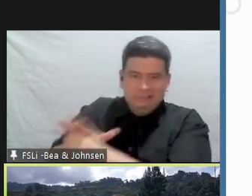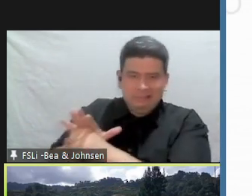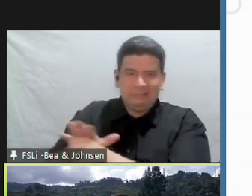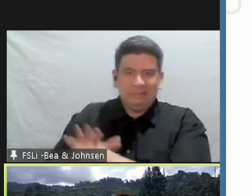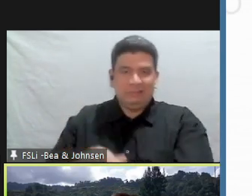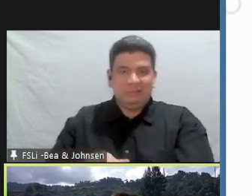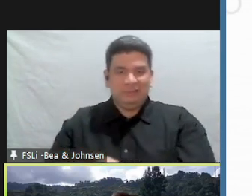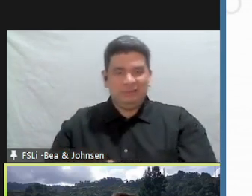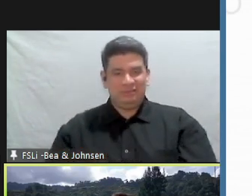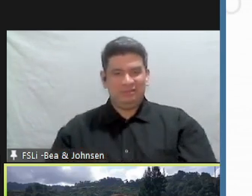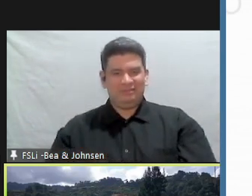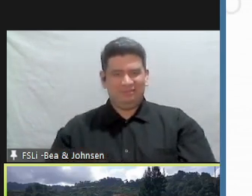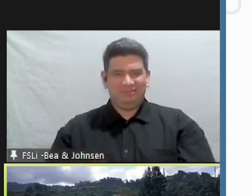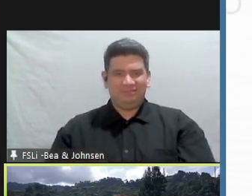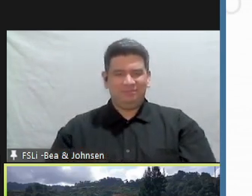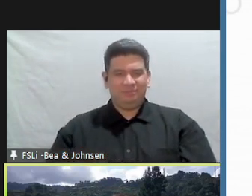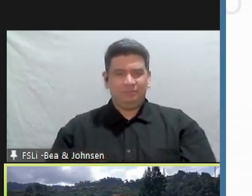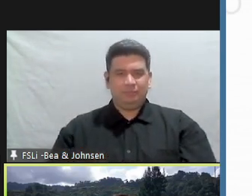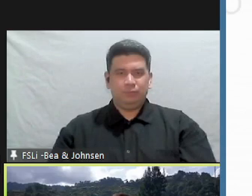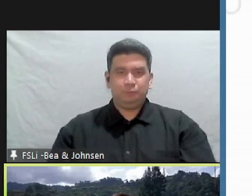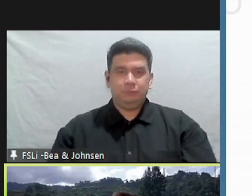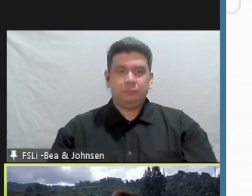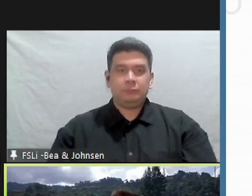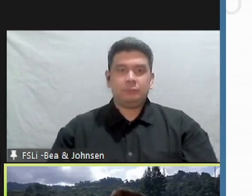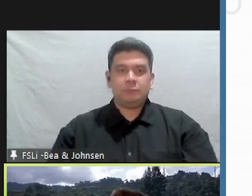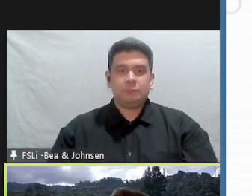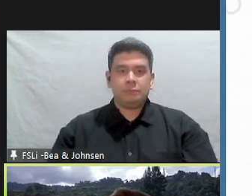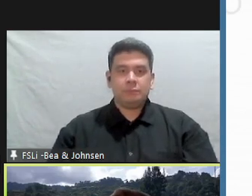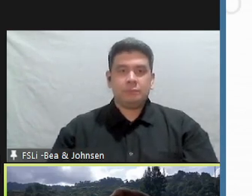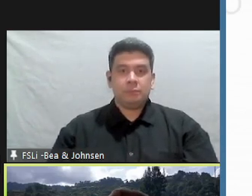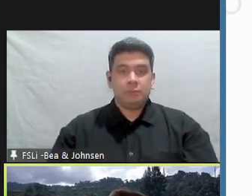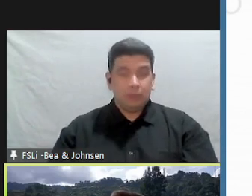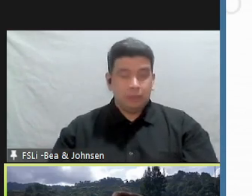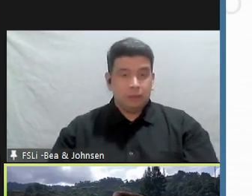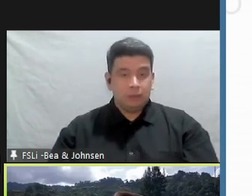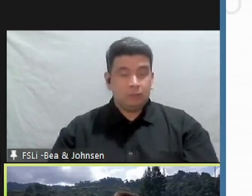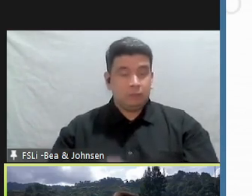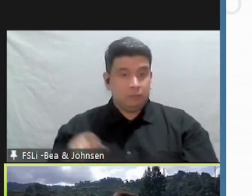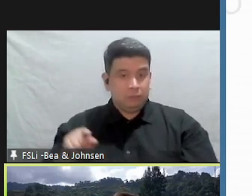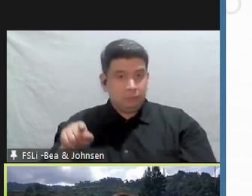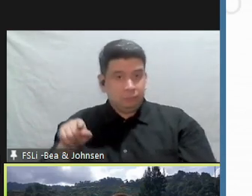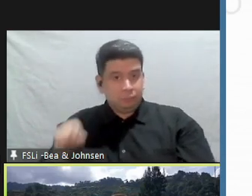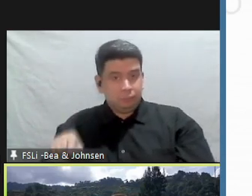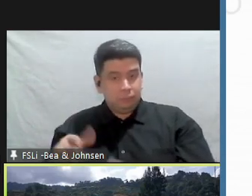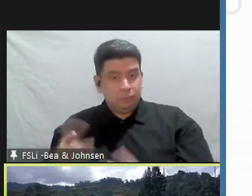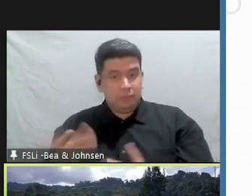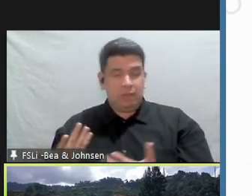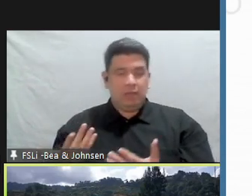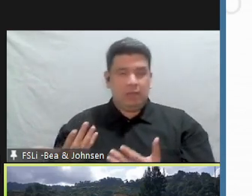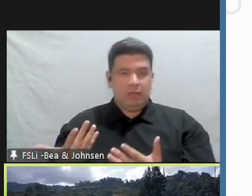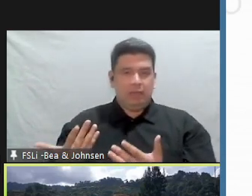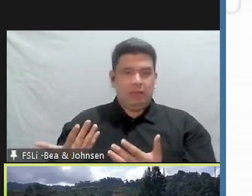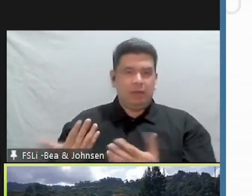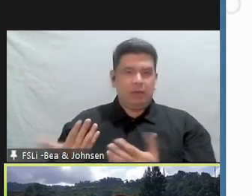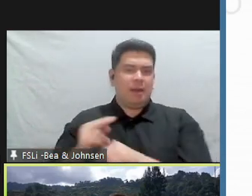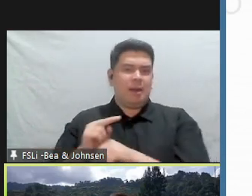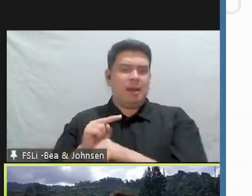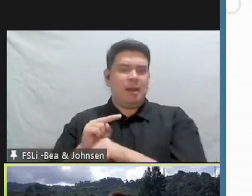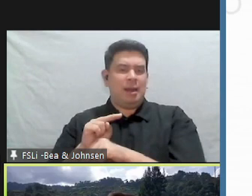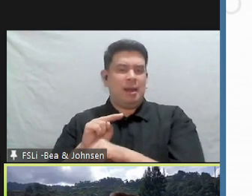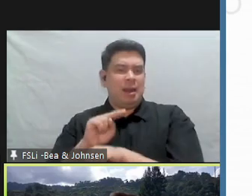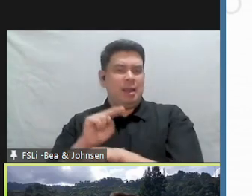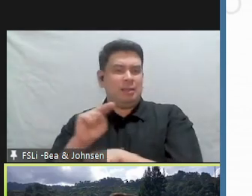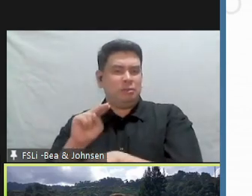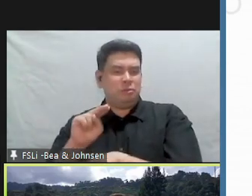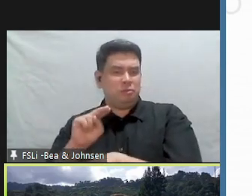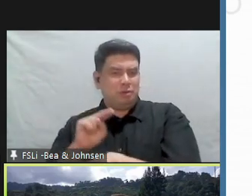nagbabantay sa mga natural resources natin, yung mga gold deposit, sa mga bundok, sa